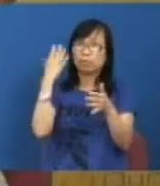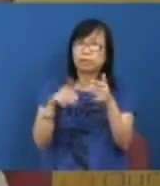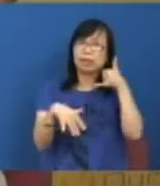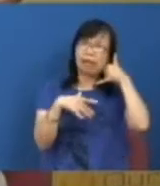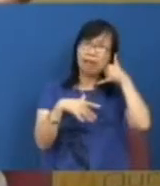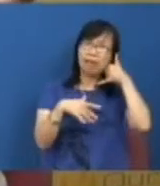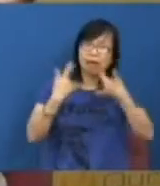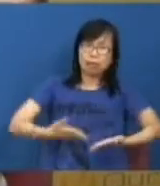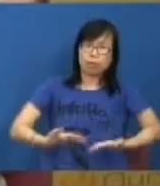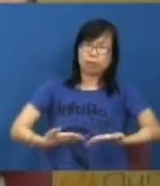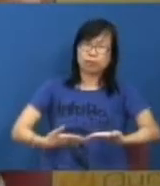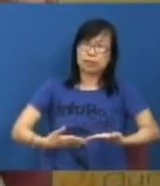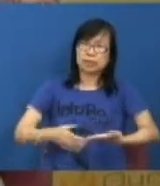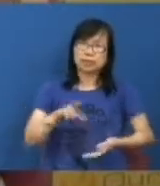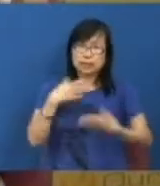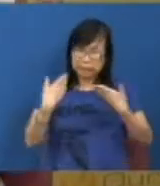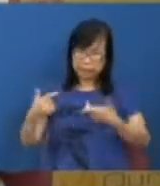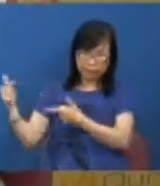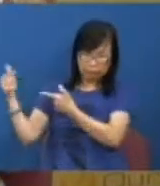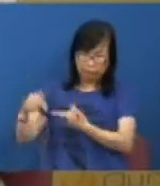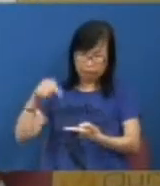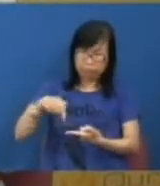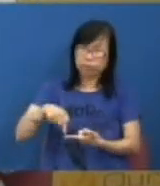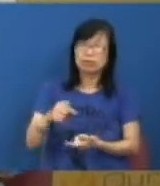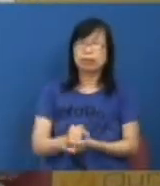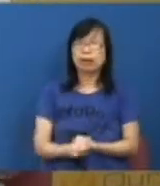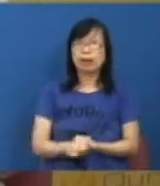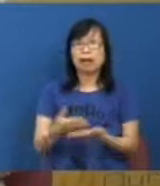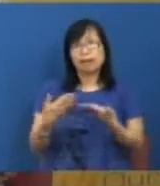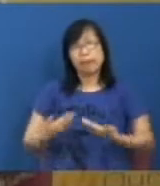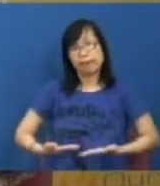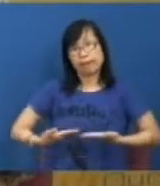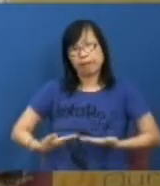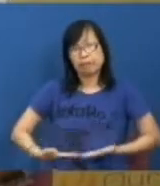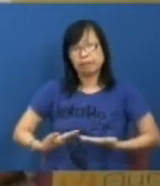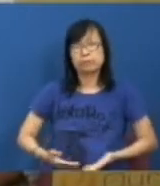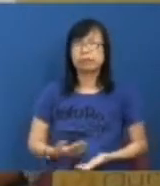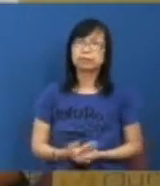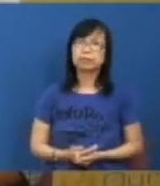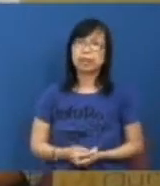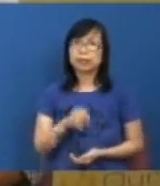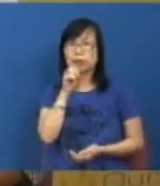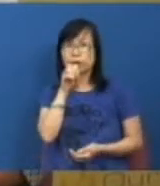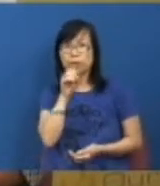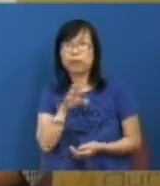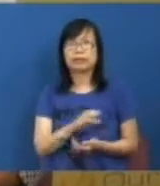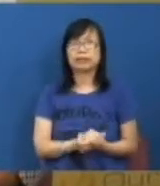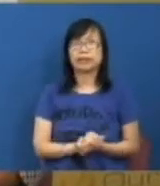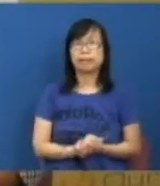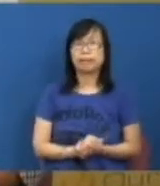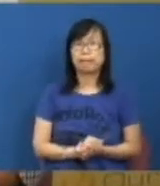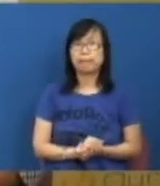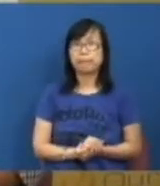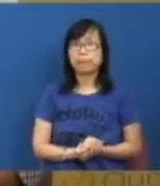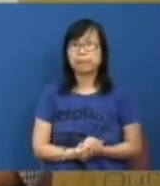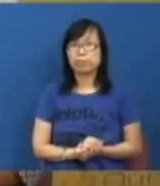住好似保齡球咁。咁而家到今時今日，我哋可以咁輕嘅，即係講緊係幾十個